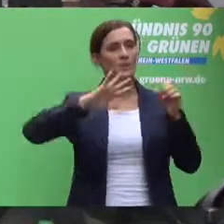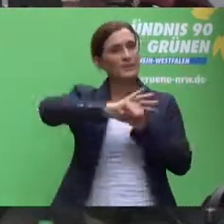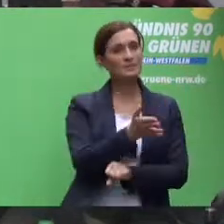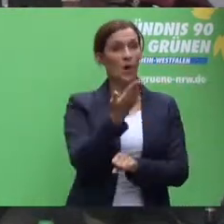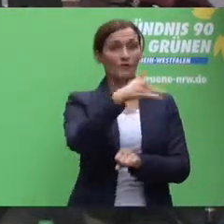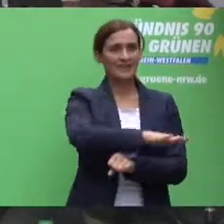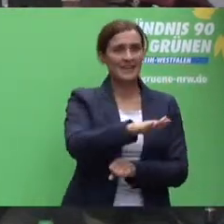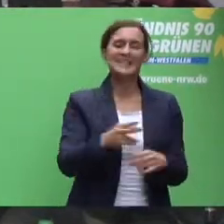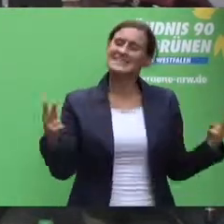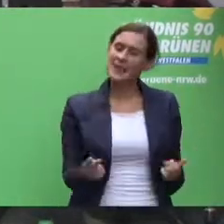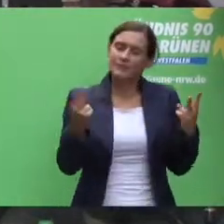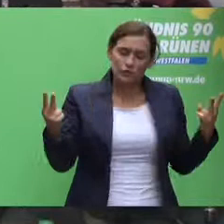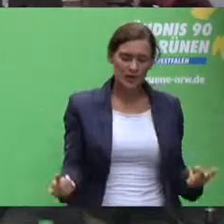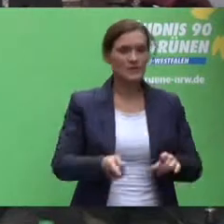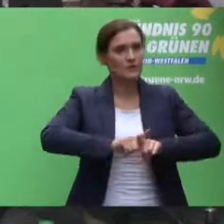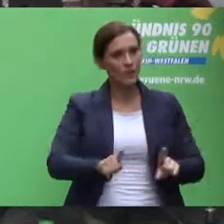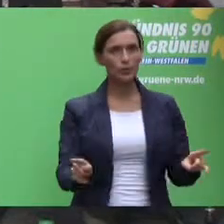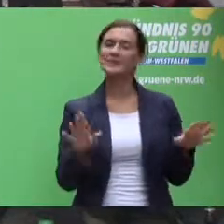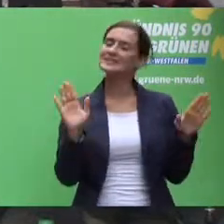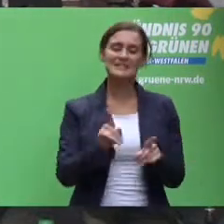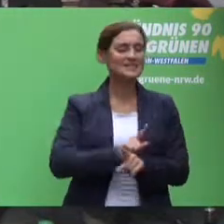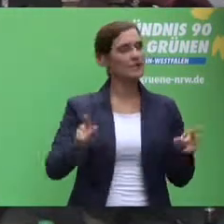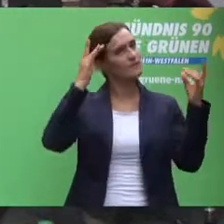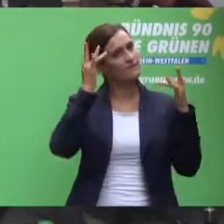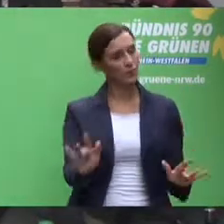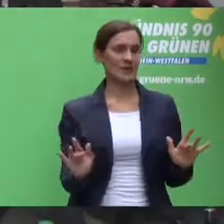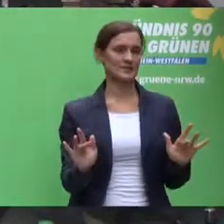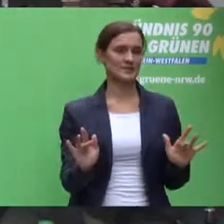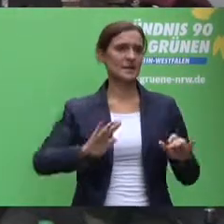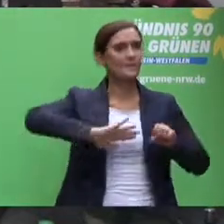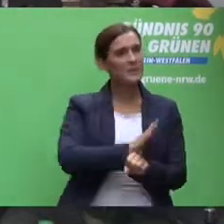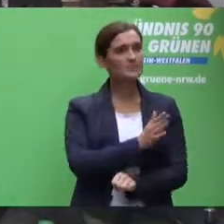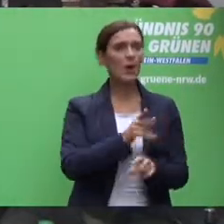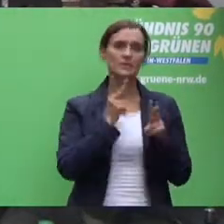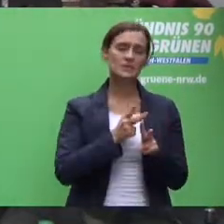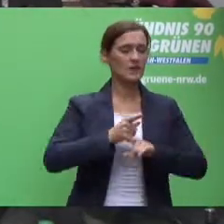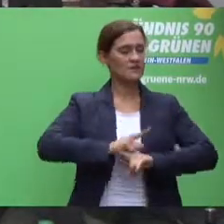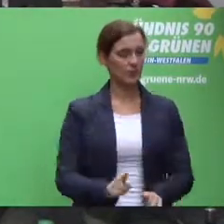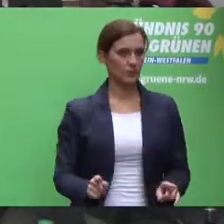das geht nicht. Es gibt keine zulässigen Formen von Missbrauch.